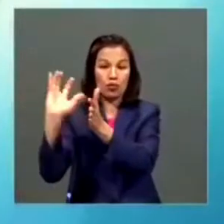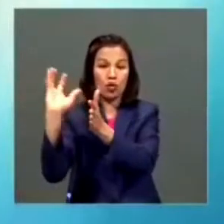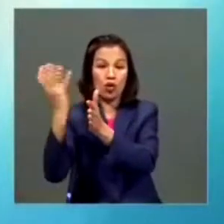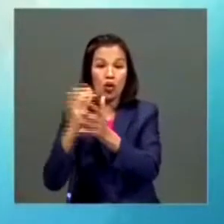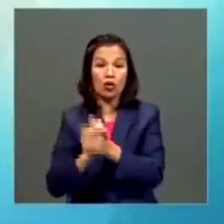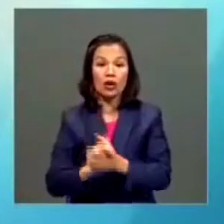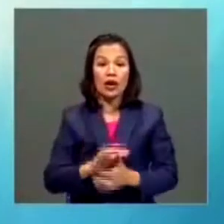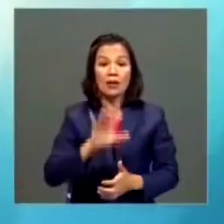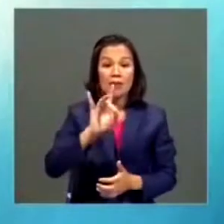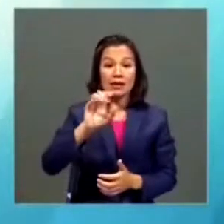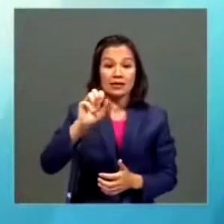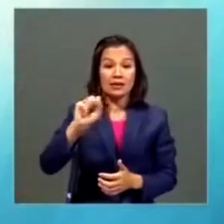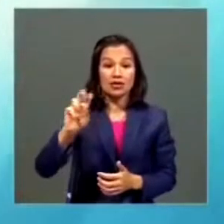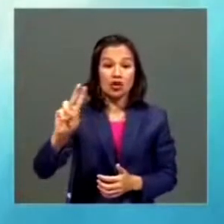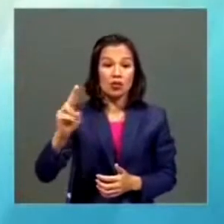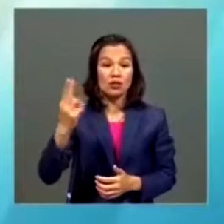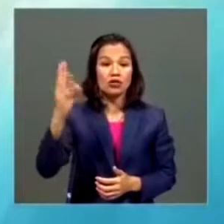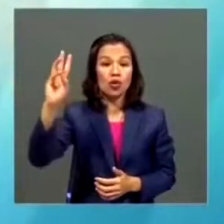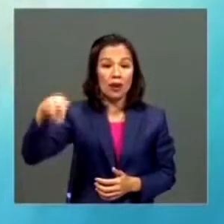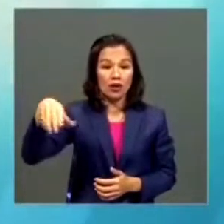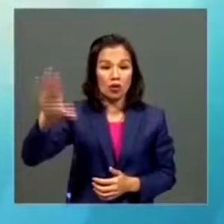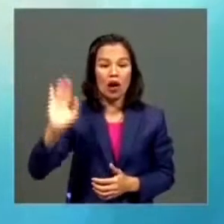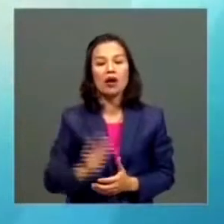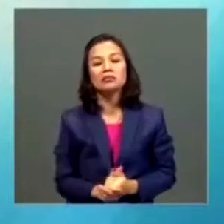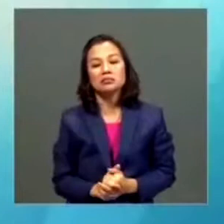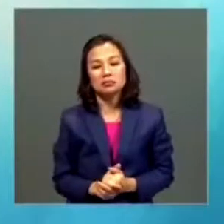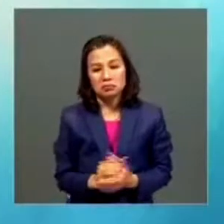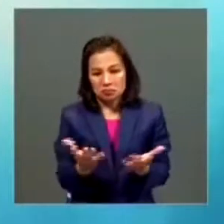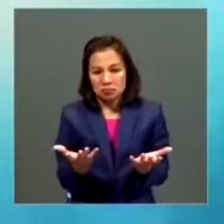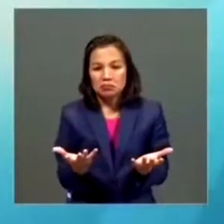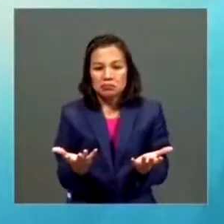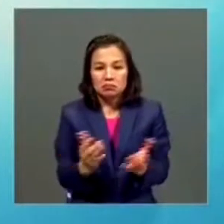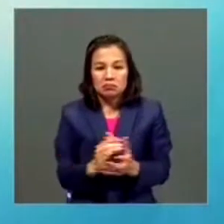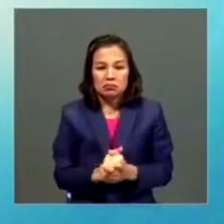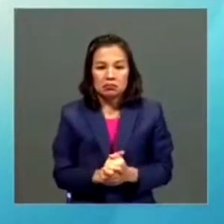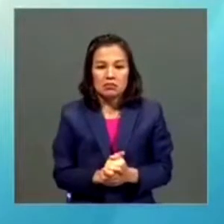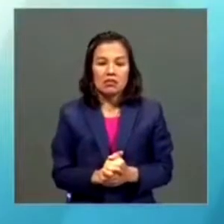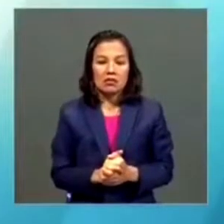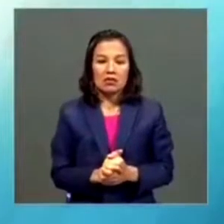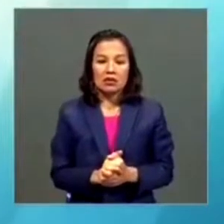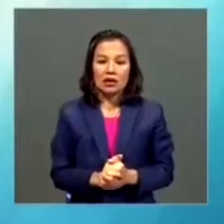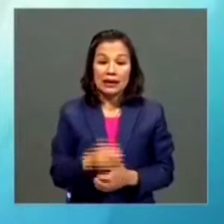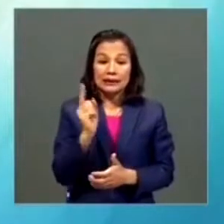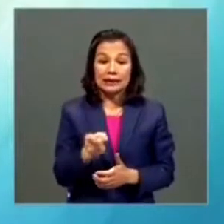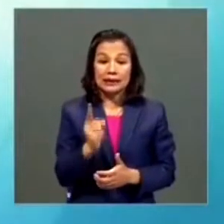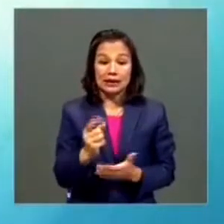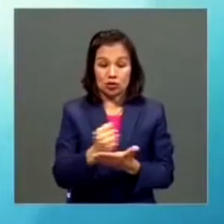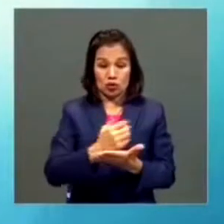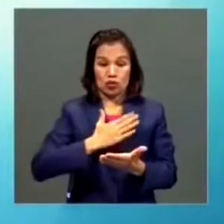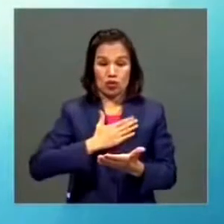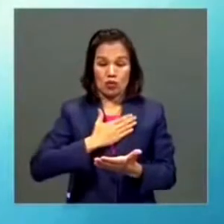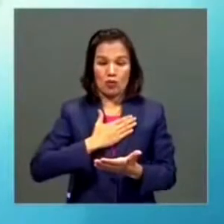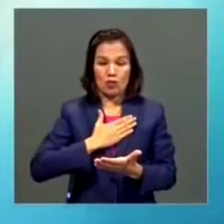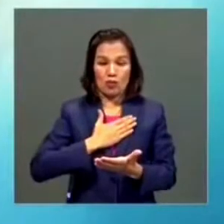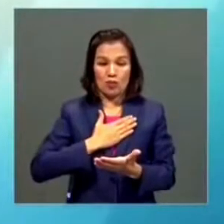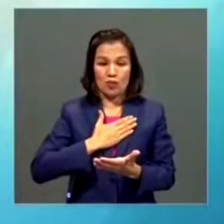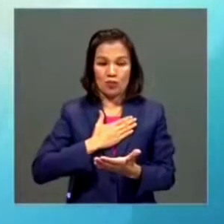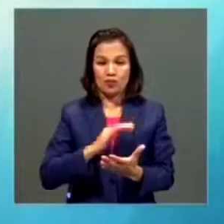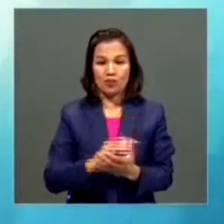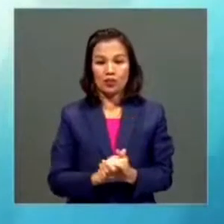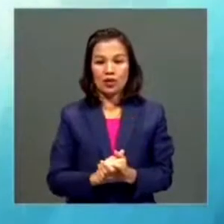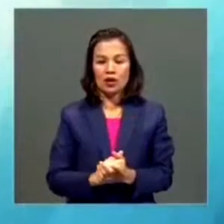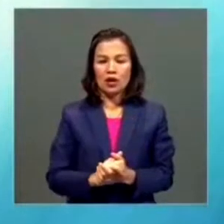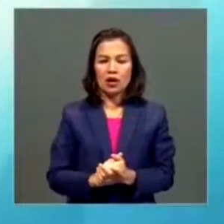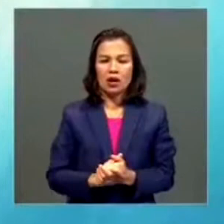ขึ้น 826,000 กว่าผมถ้าจำไม่ผิดในส่วนตัวผมที่ข